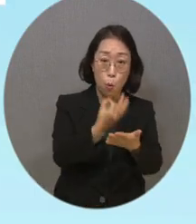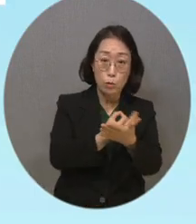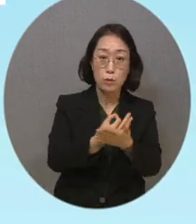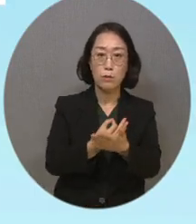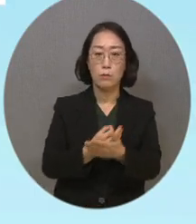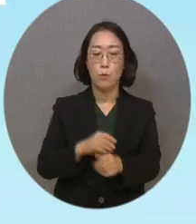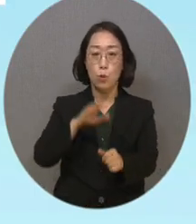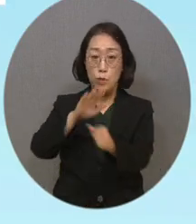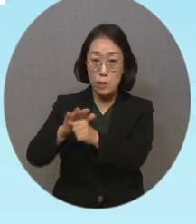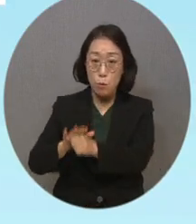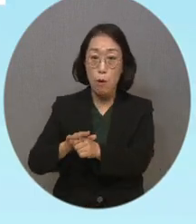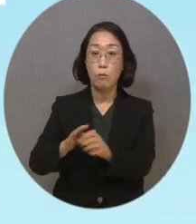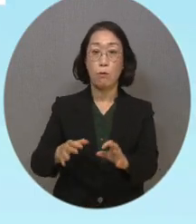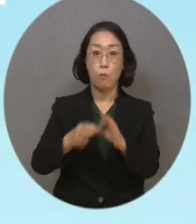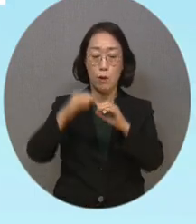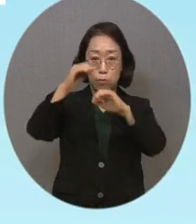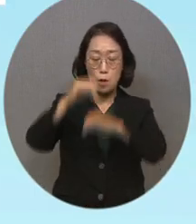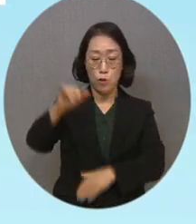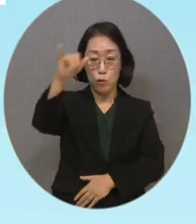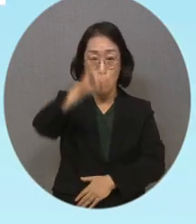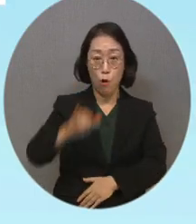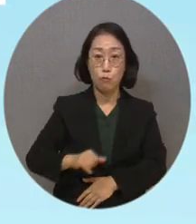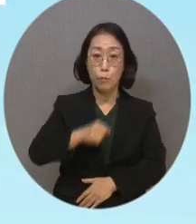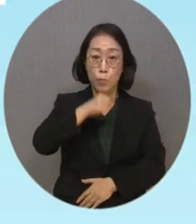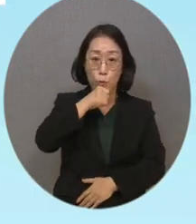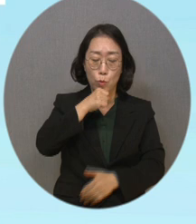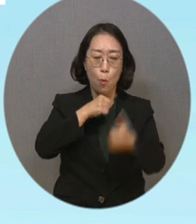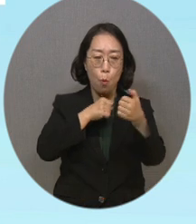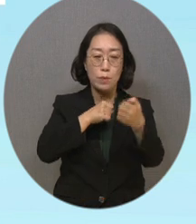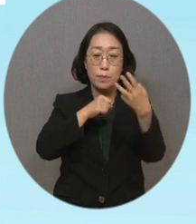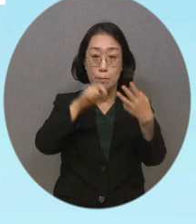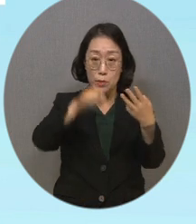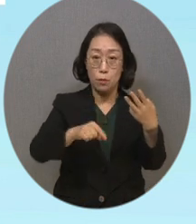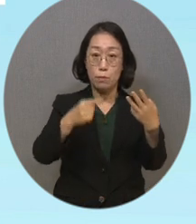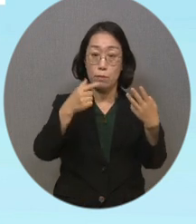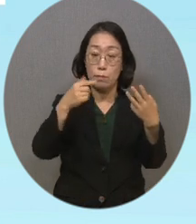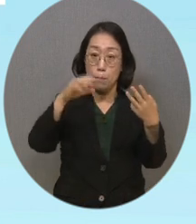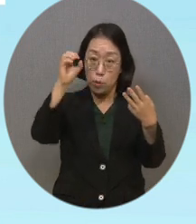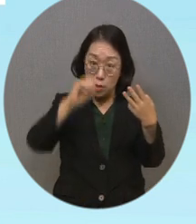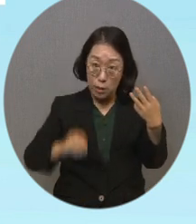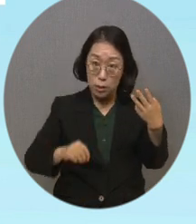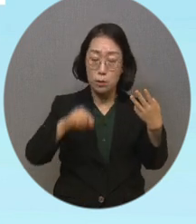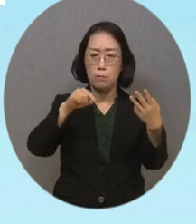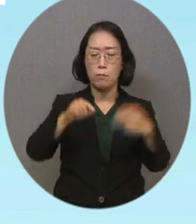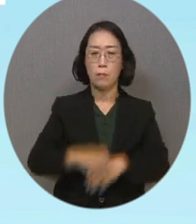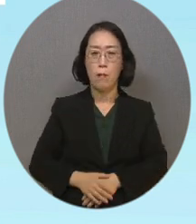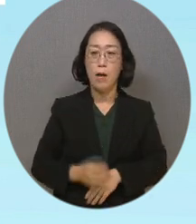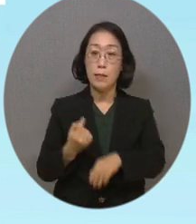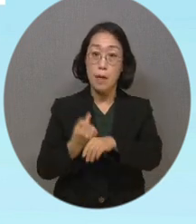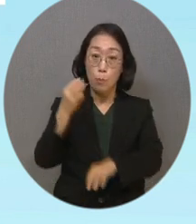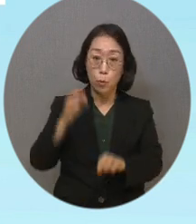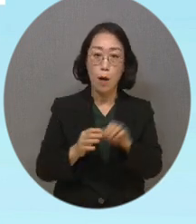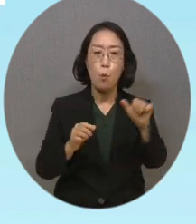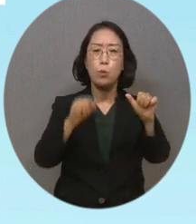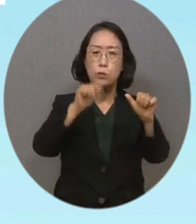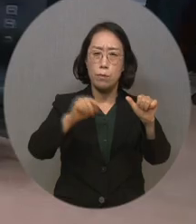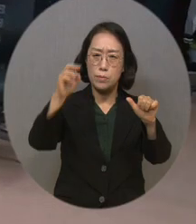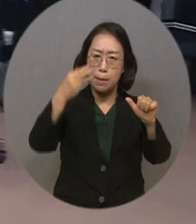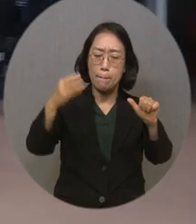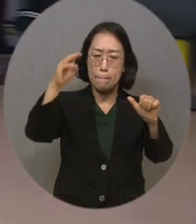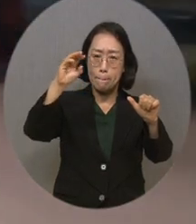경제활동 지원 영역의 경우 전국 평균 점수는 53.71점으로 지난 조사 대비 5.31%